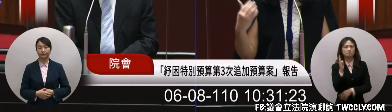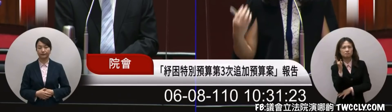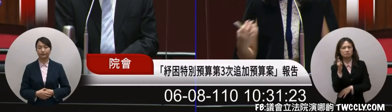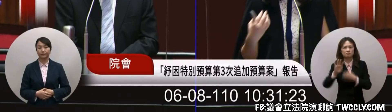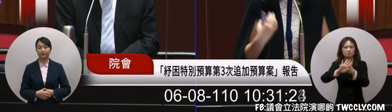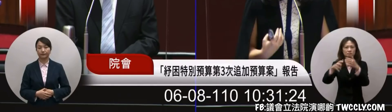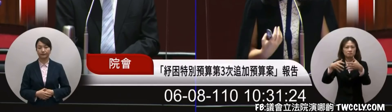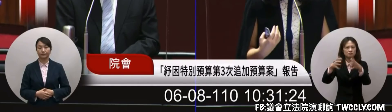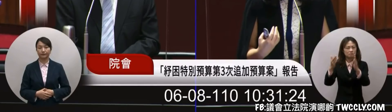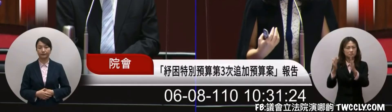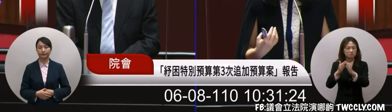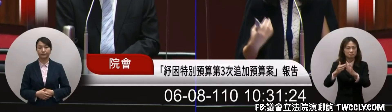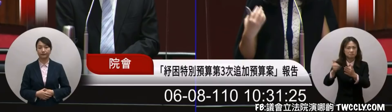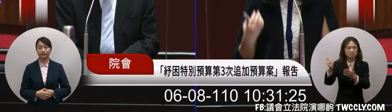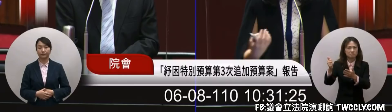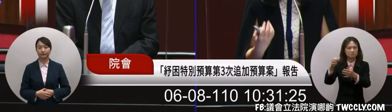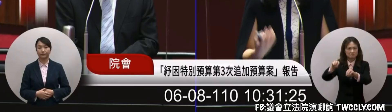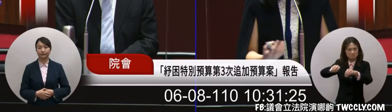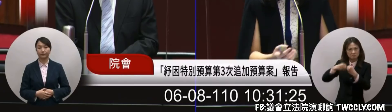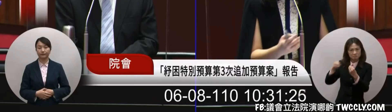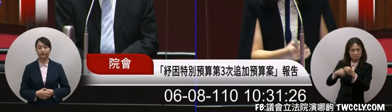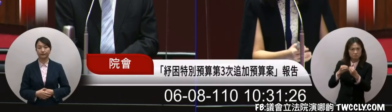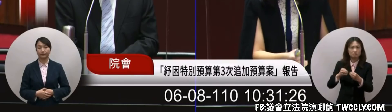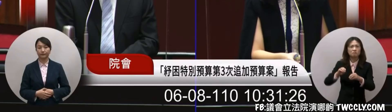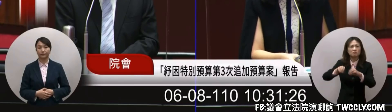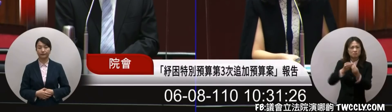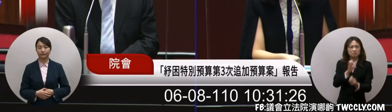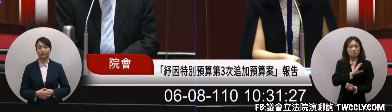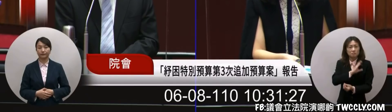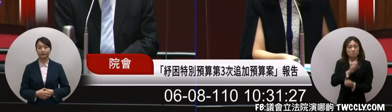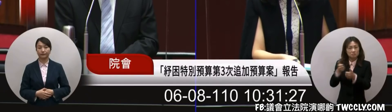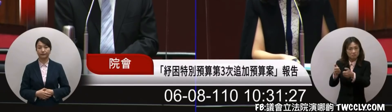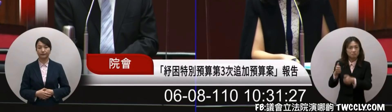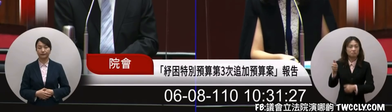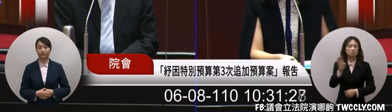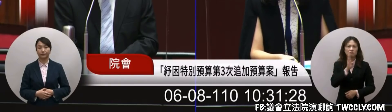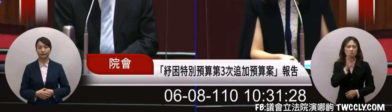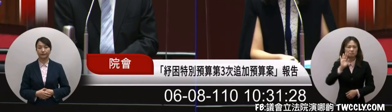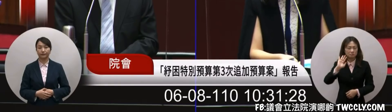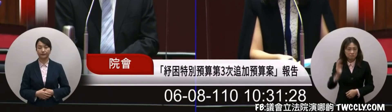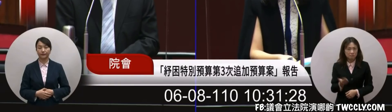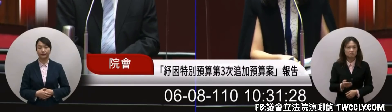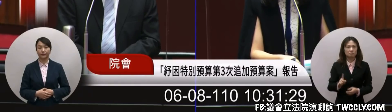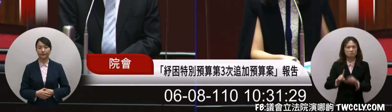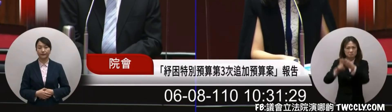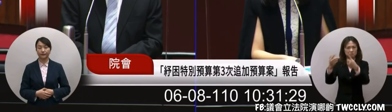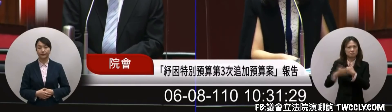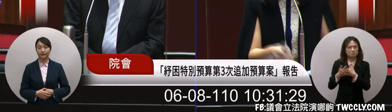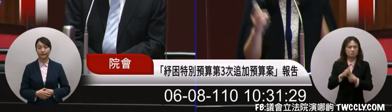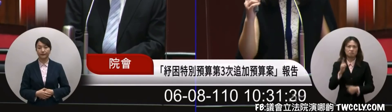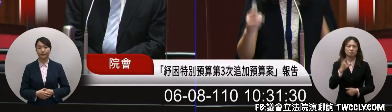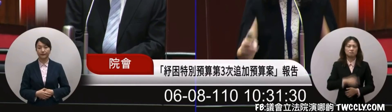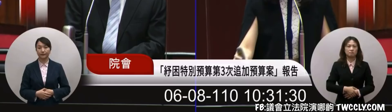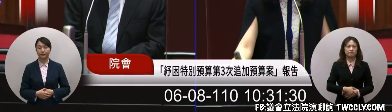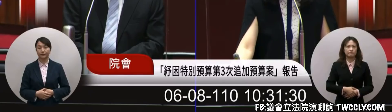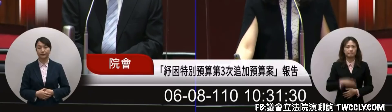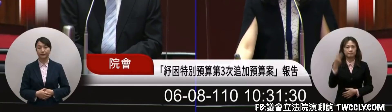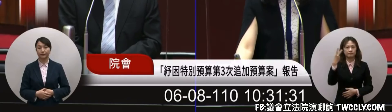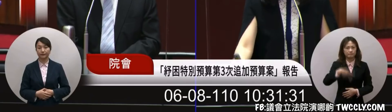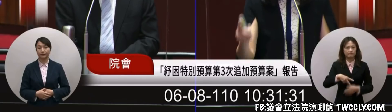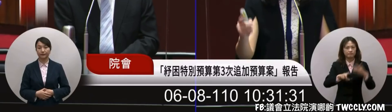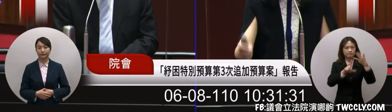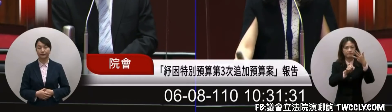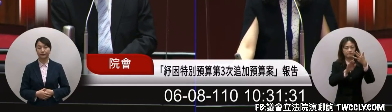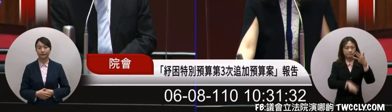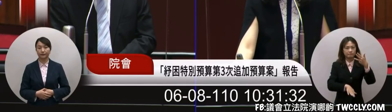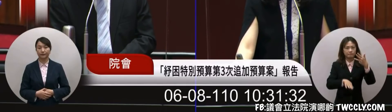助我们。捐助我们都非常感谢，但是这个部分不能成为我们的疫苗施打的主力。而且8月底到货1000万，您今天早上所